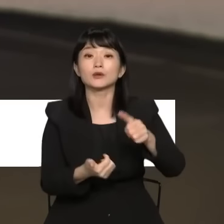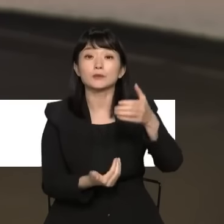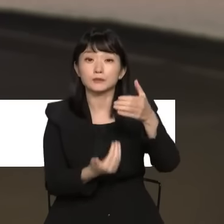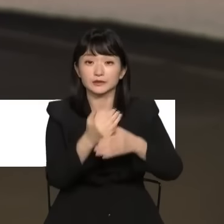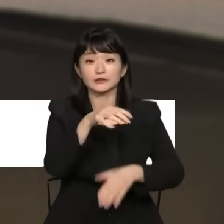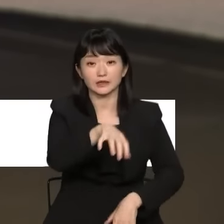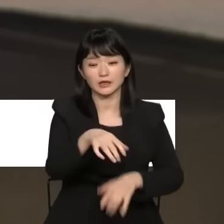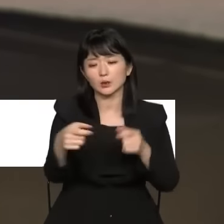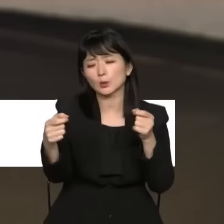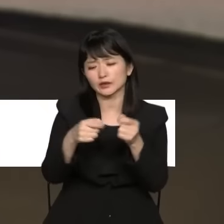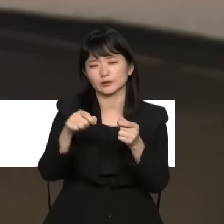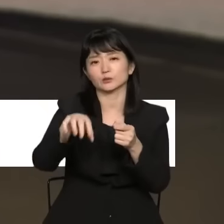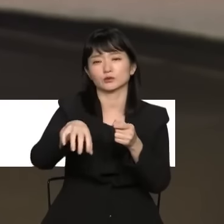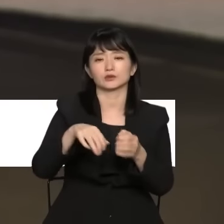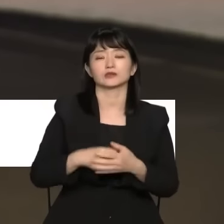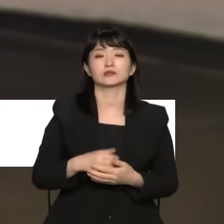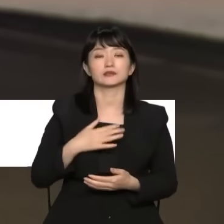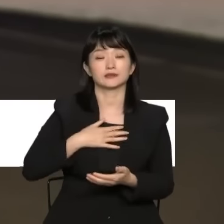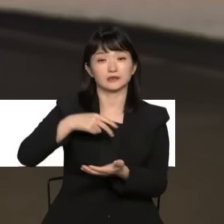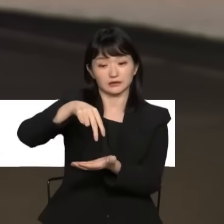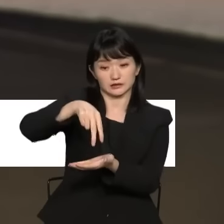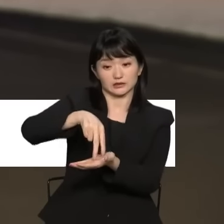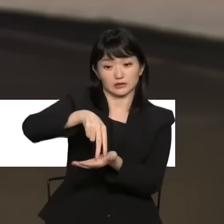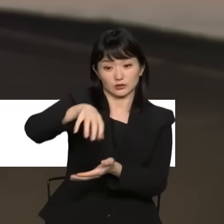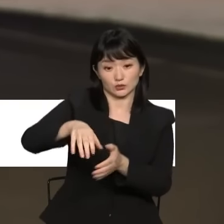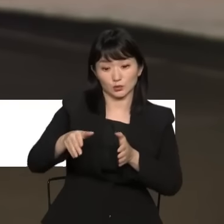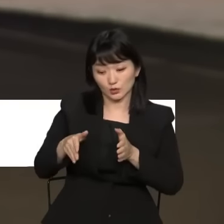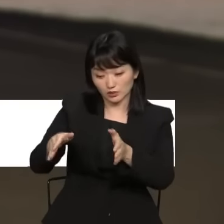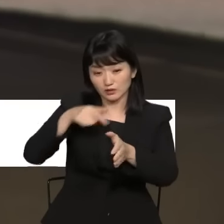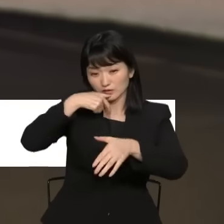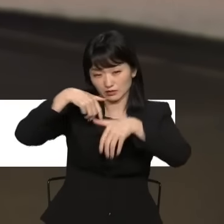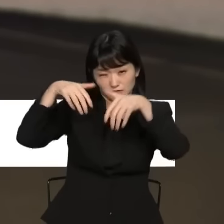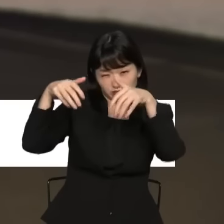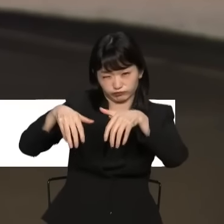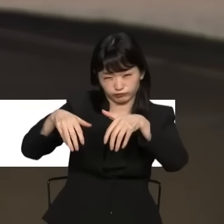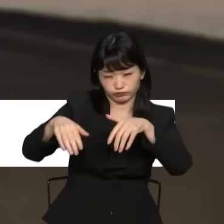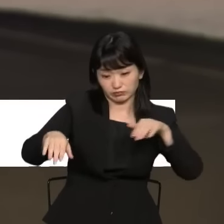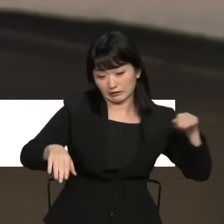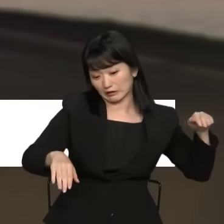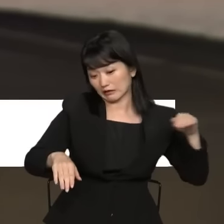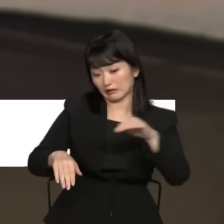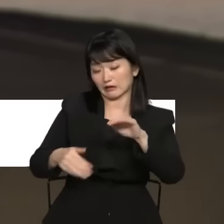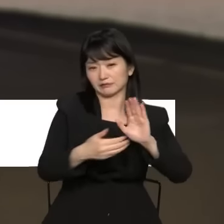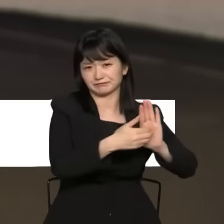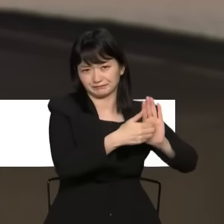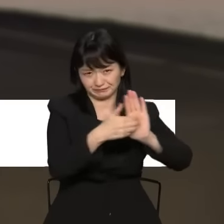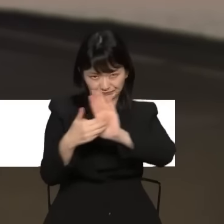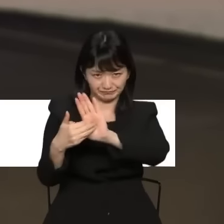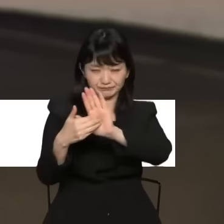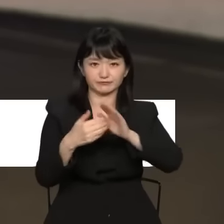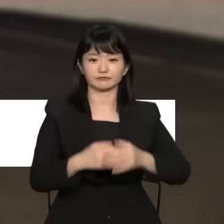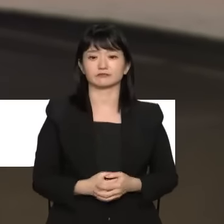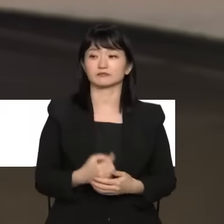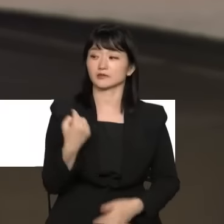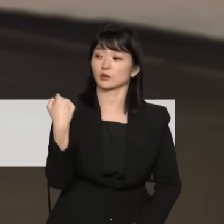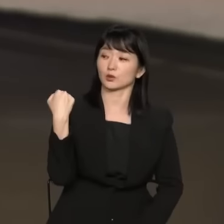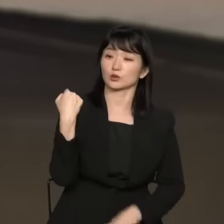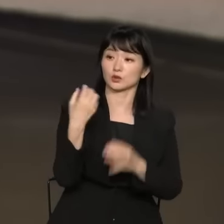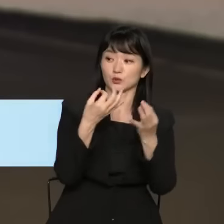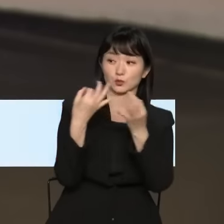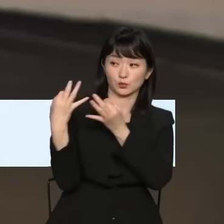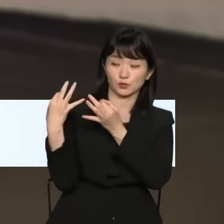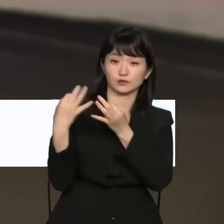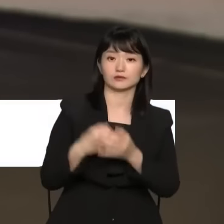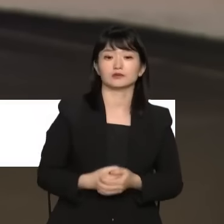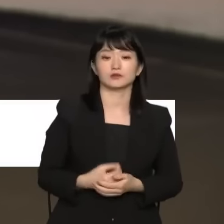곳 인근입니다. 제가 서 있는 이곳 도로는 지금 비로 인해서 차량 진입이 통제된 상태고요. 또 뒤를 보시면 이곳이